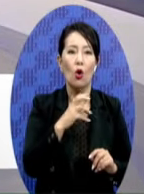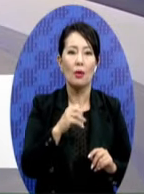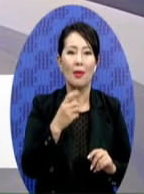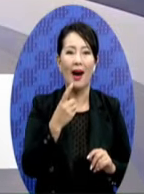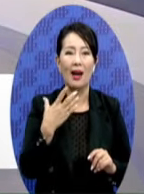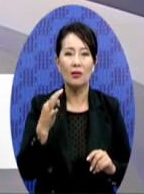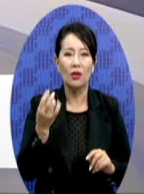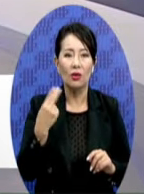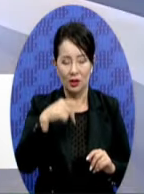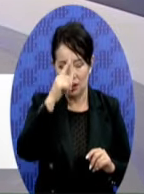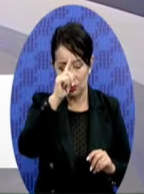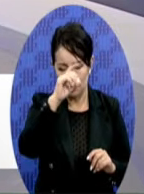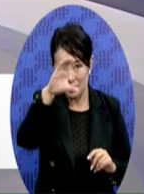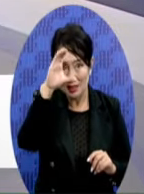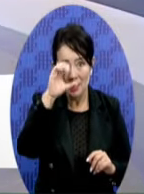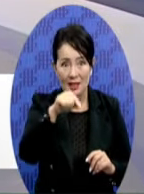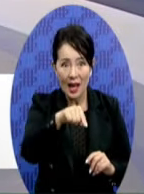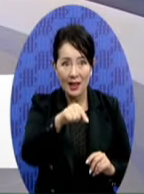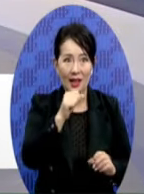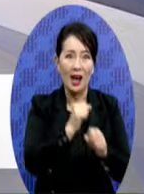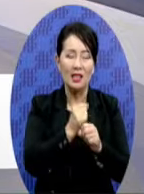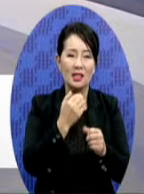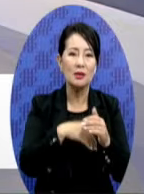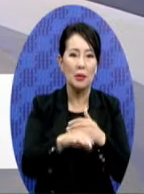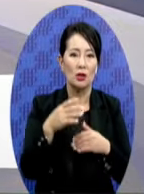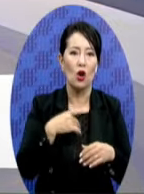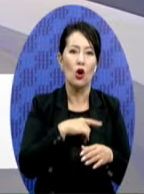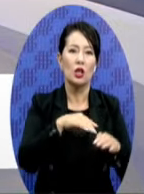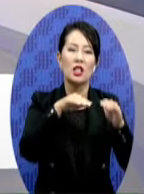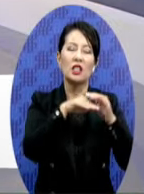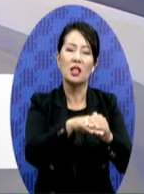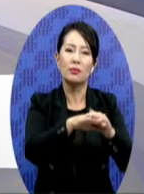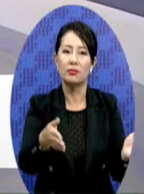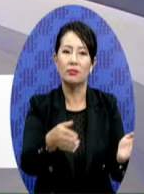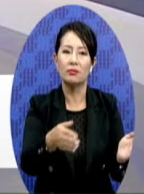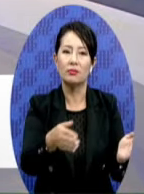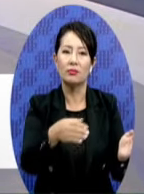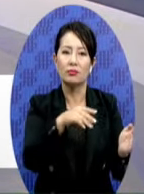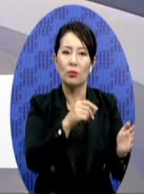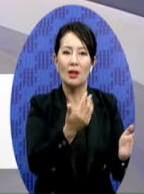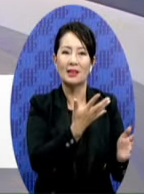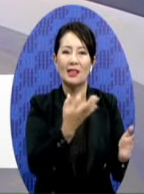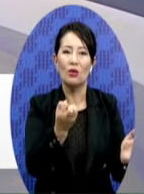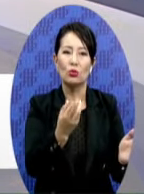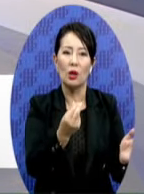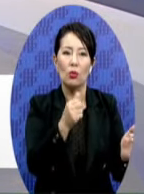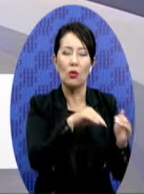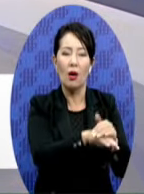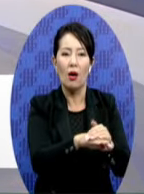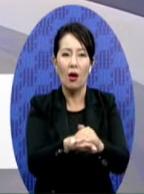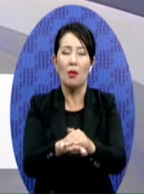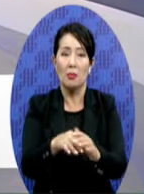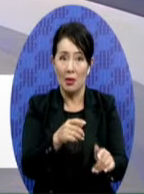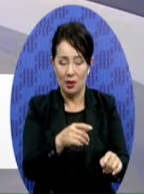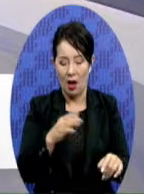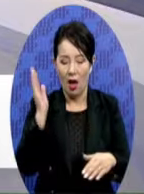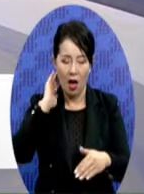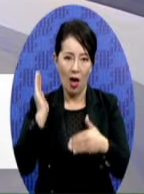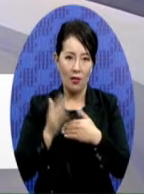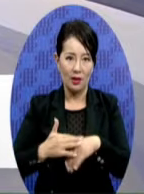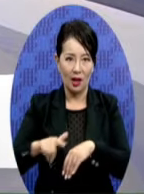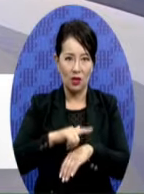сайдаар ажиллаж байсан. За шийдлийн дан болоод өөрийнхөө СЭП-инд 500 сая төгрөгтэй байхад нь завилгата тэмцэх газрын эрх бүхий албан тушаалтнууд